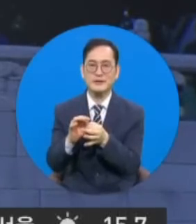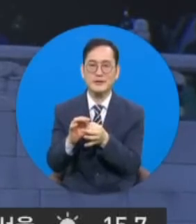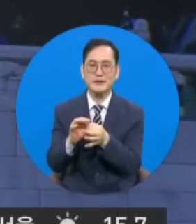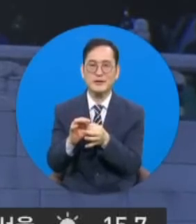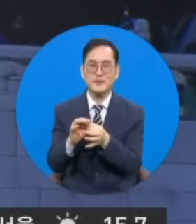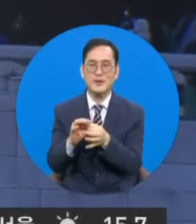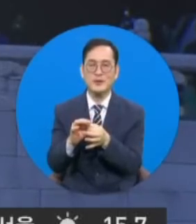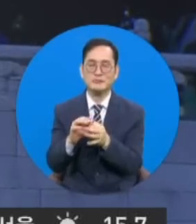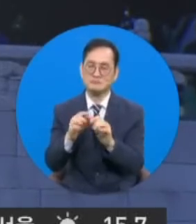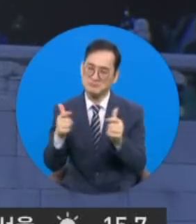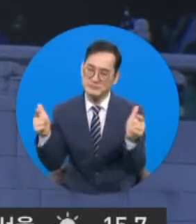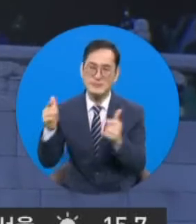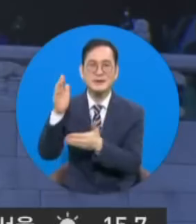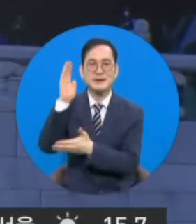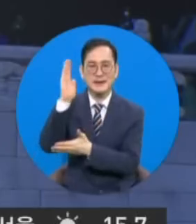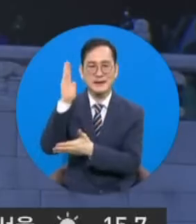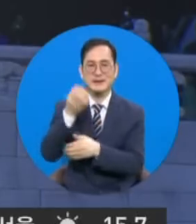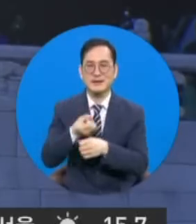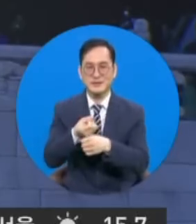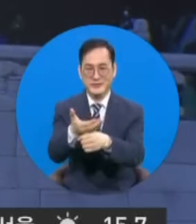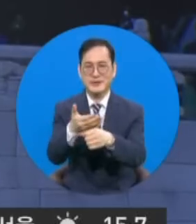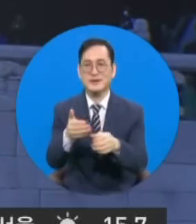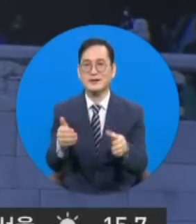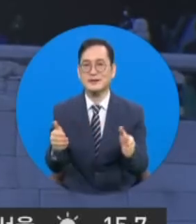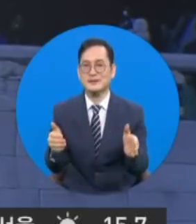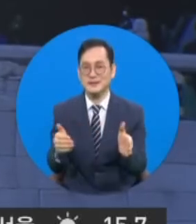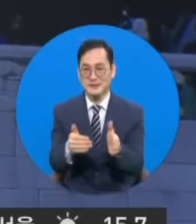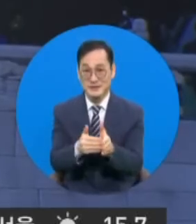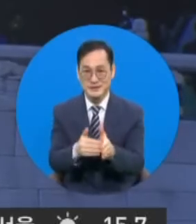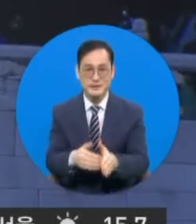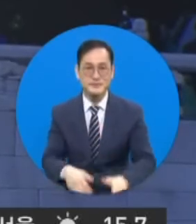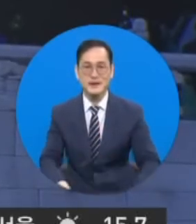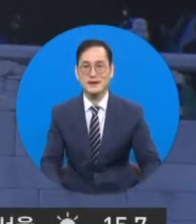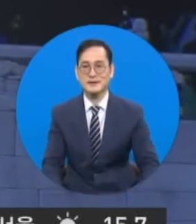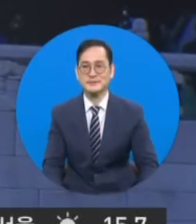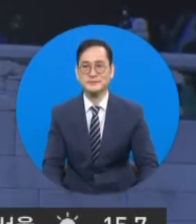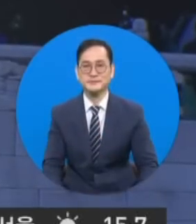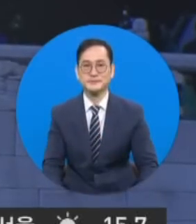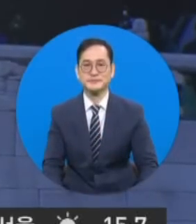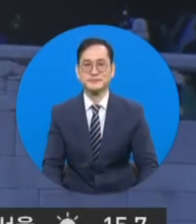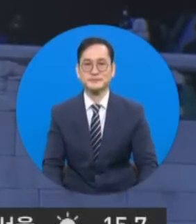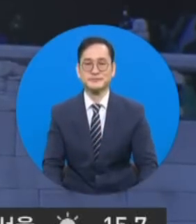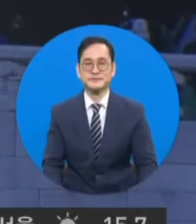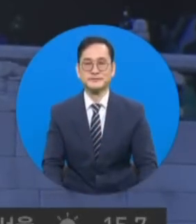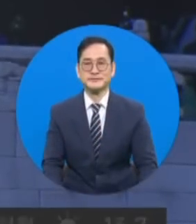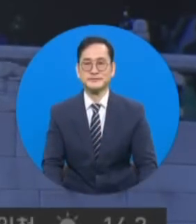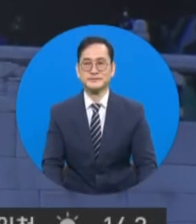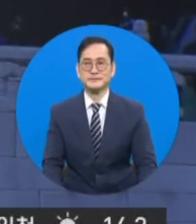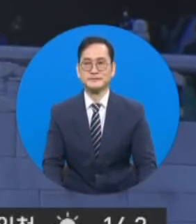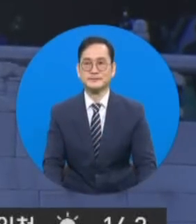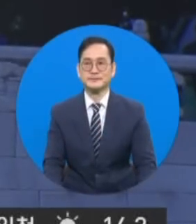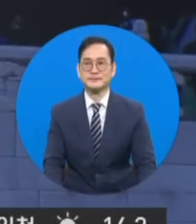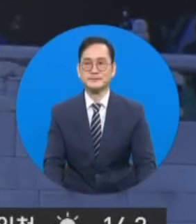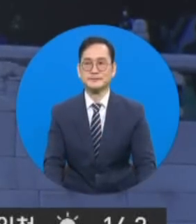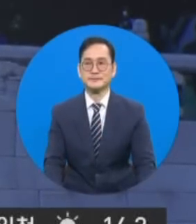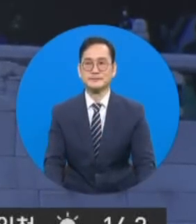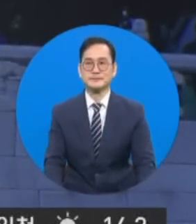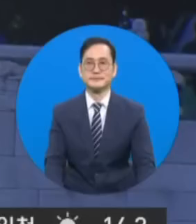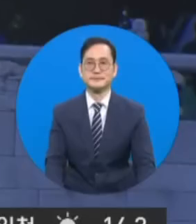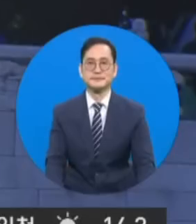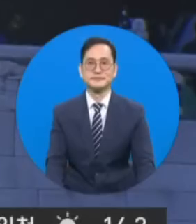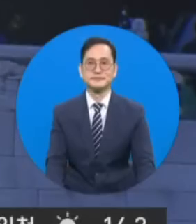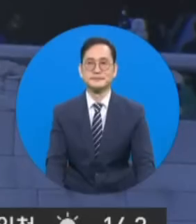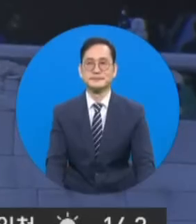등등 국무회의 모두 발언을 통해서 저희가 생성 생방송으로 연결해 들었습니다 여러분께서 들어보셨습니다 빵셔틀